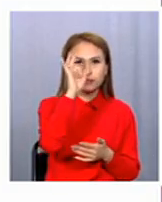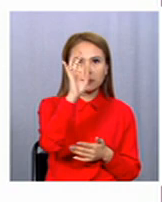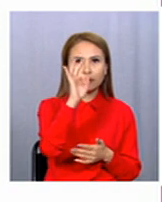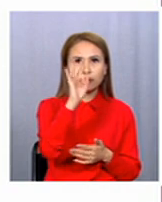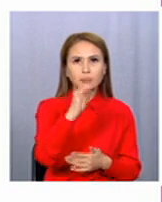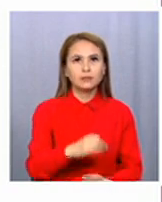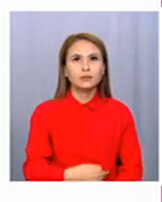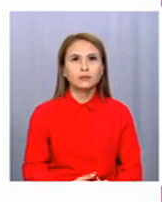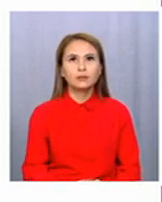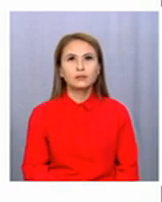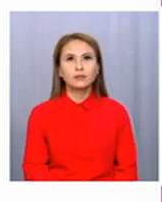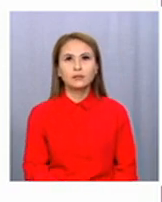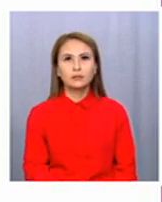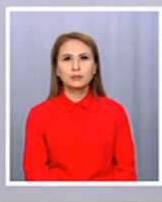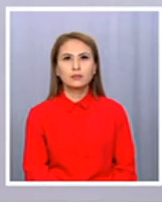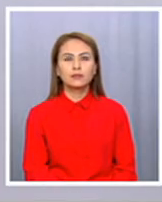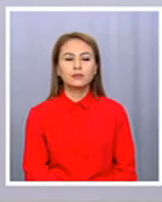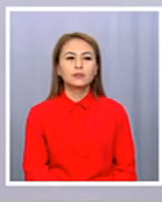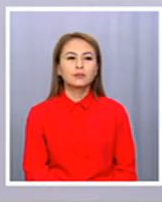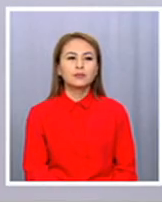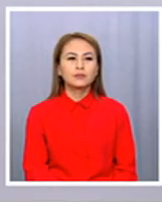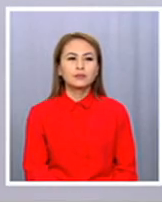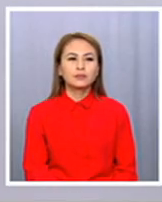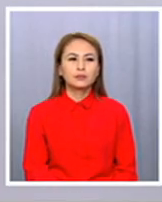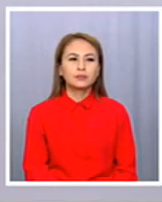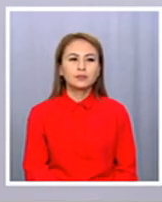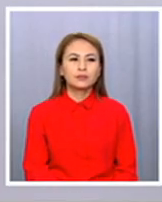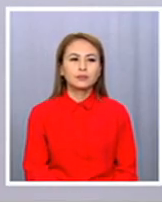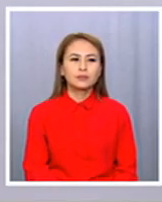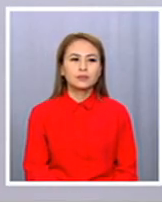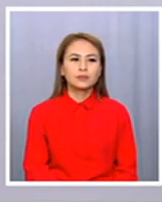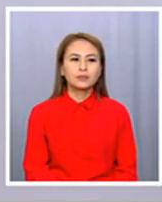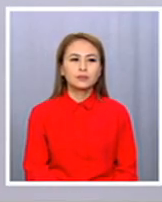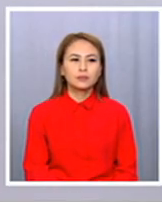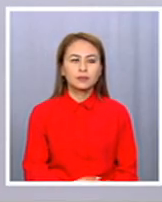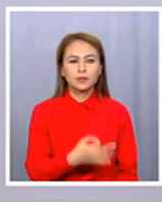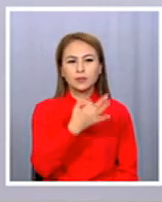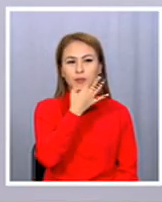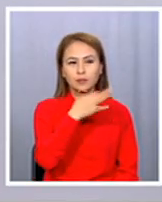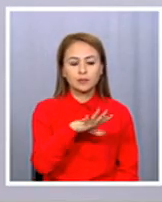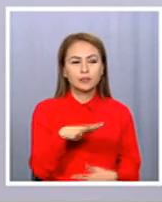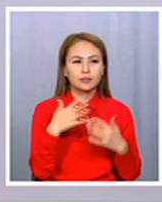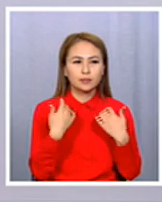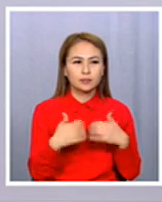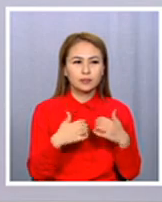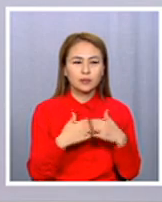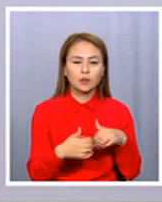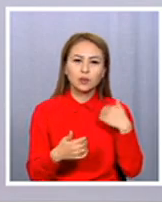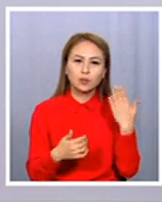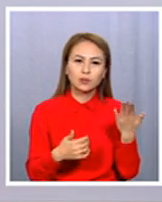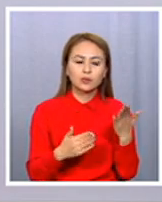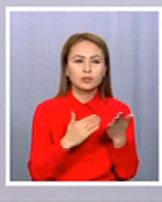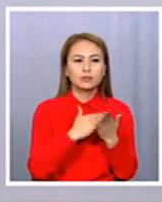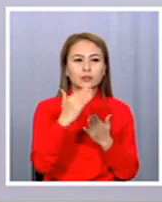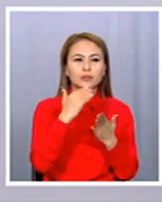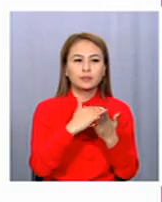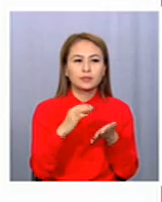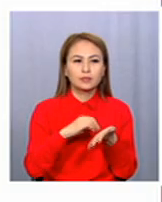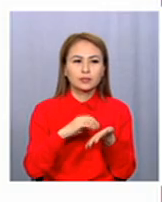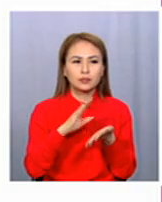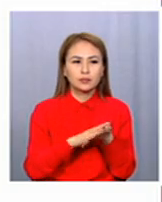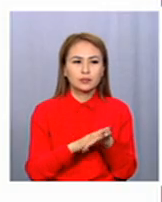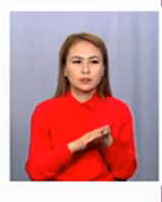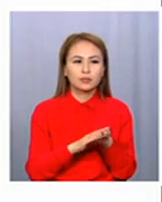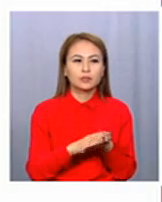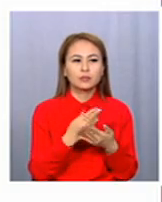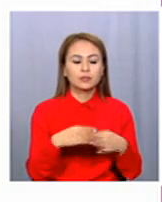оқылуы 1 градус деп оқылады. Және градус белгісі балар келген санның оң жақ жоғары бөлігіне жазылады.